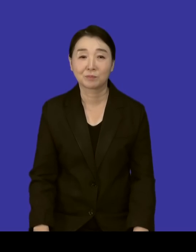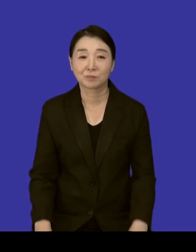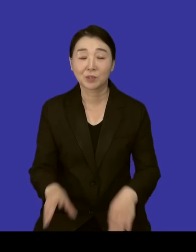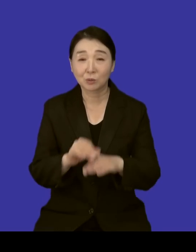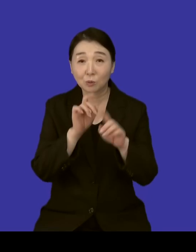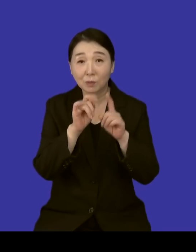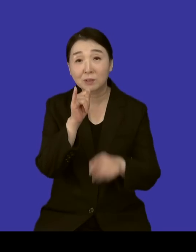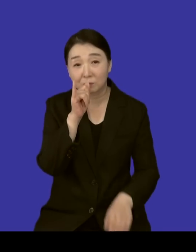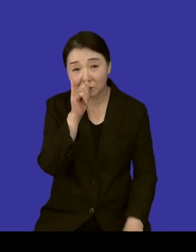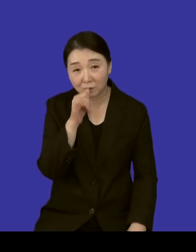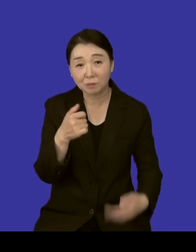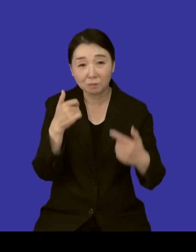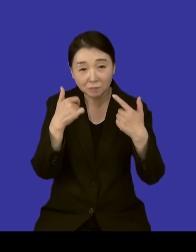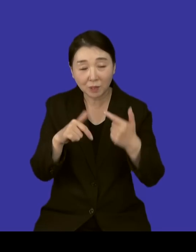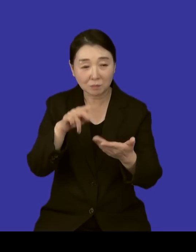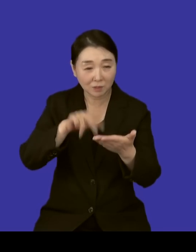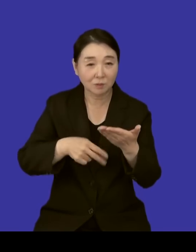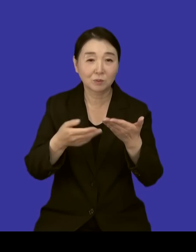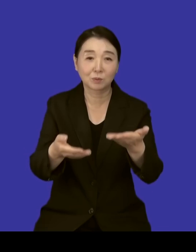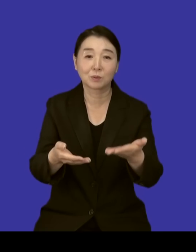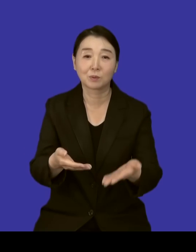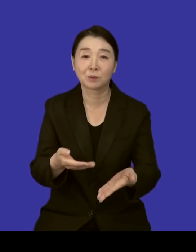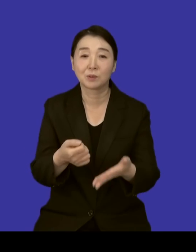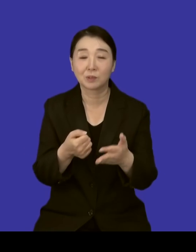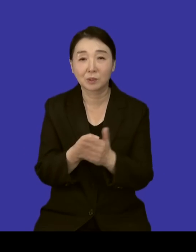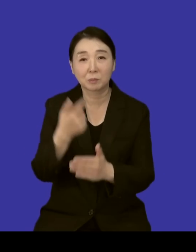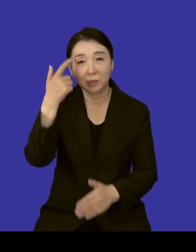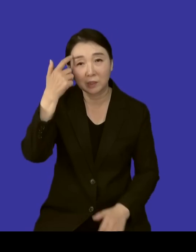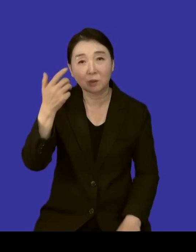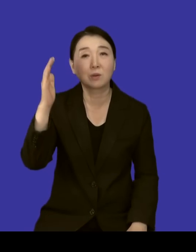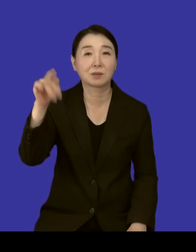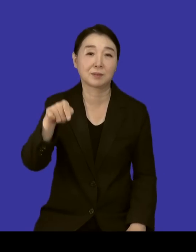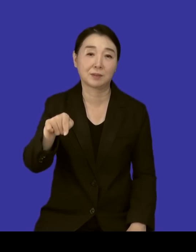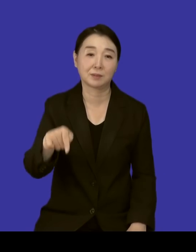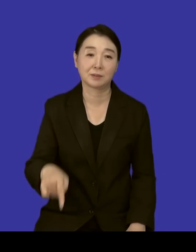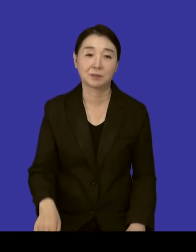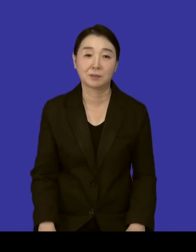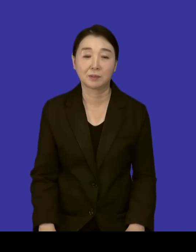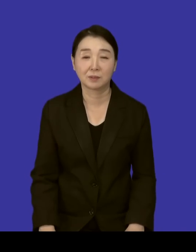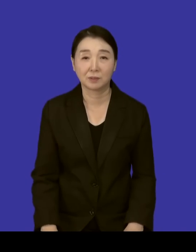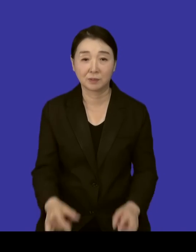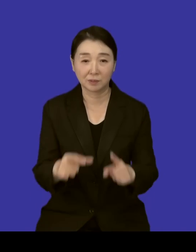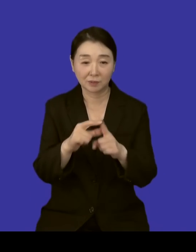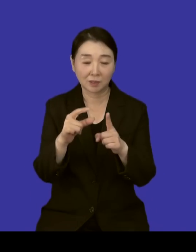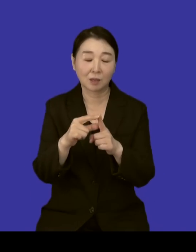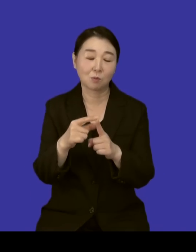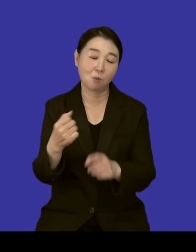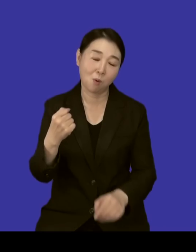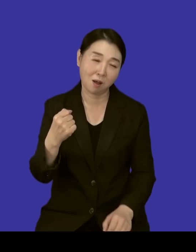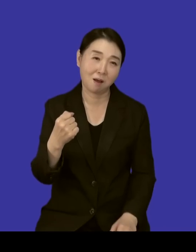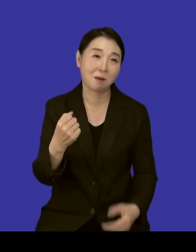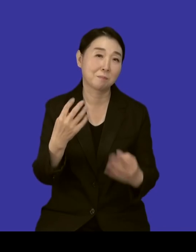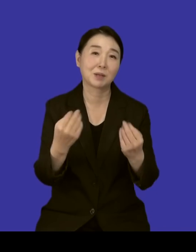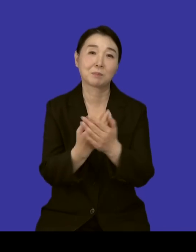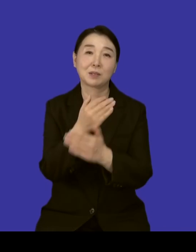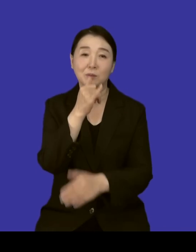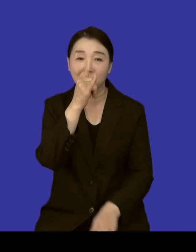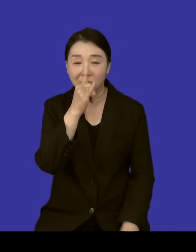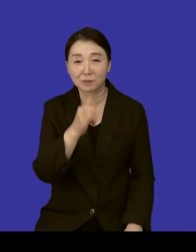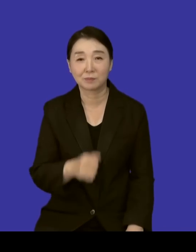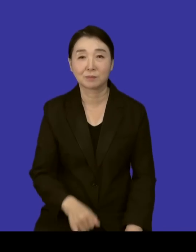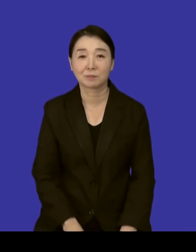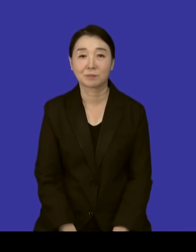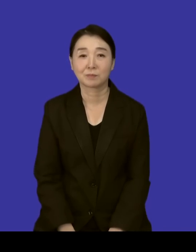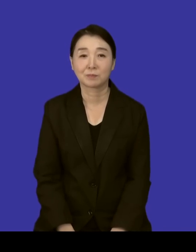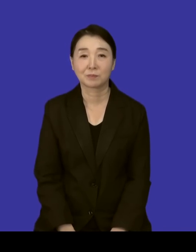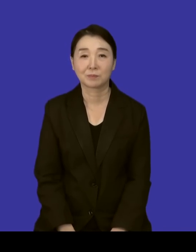말씀도 있고. 이거를 어. 날마다 읽어주니까 이게 영적인 얘기잖아요. 그러니까. 어휘력이 아주 풍부해지는 거 있죠. 이거 계속